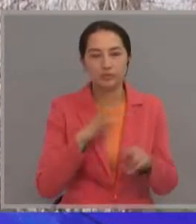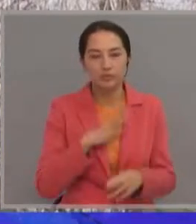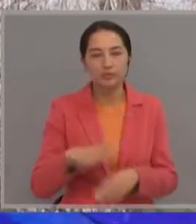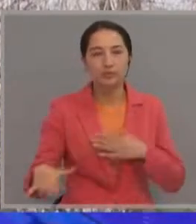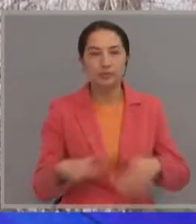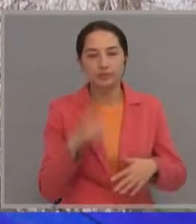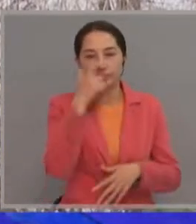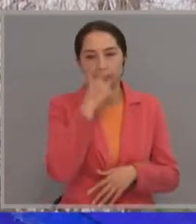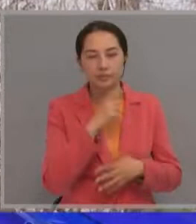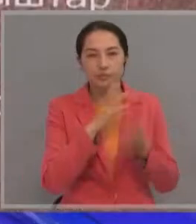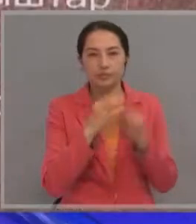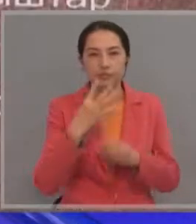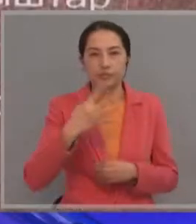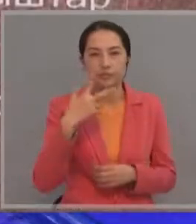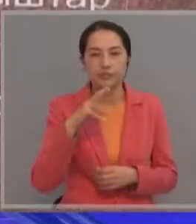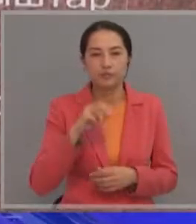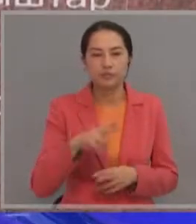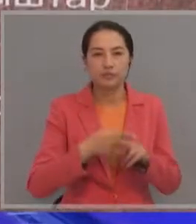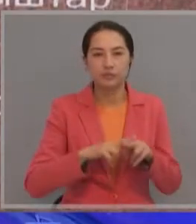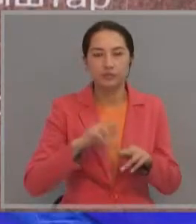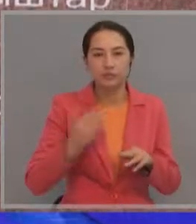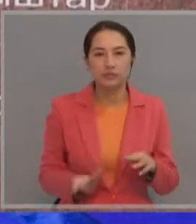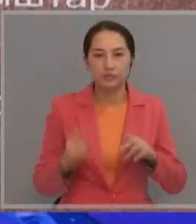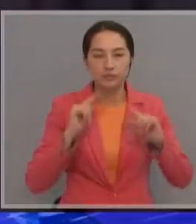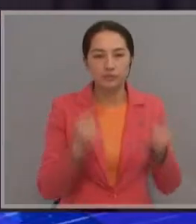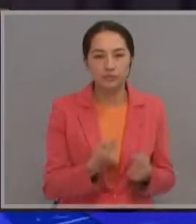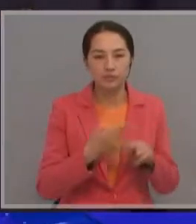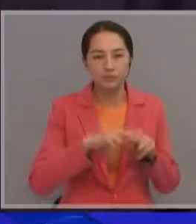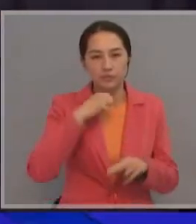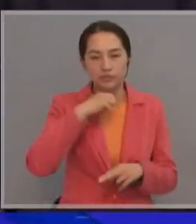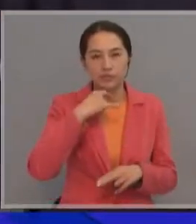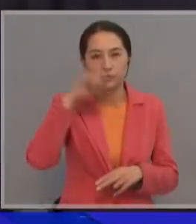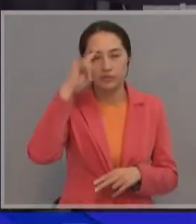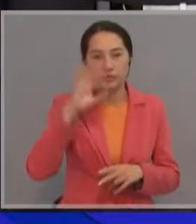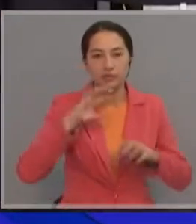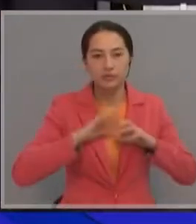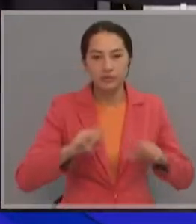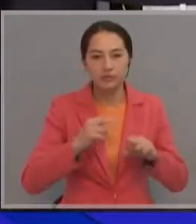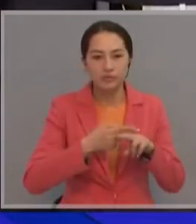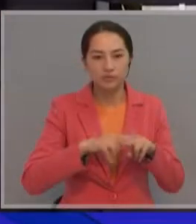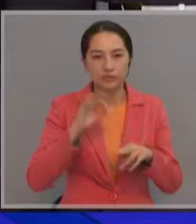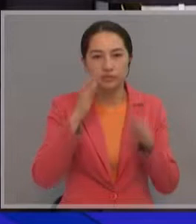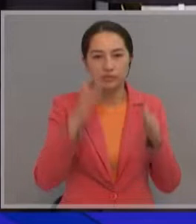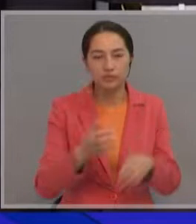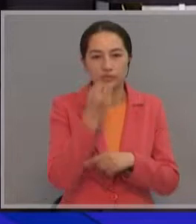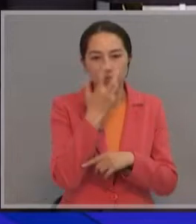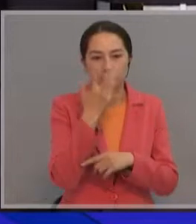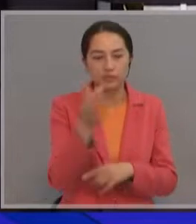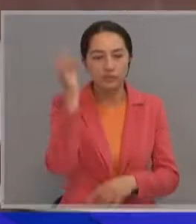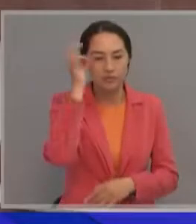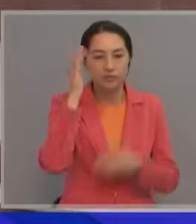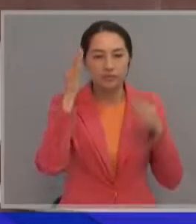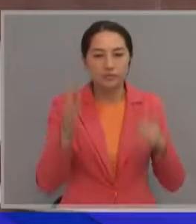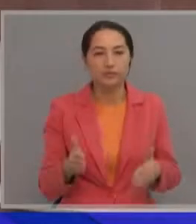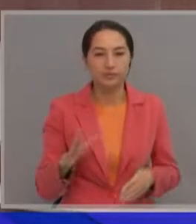келди. Осылайша олар 40 жылдык кыска өмүрүндө жасындай жарк эткен казак батырына курметин көрсөттү. Бир мүнөт үнсүздүк жарыялап, туңгуш